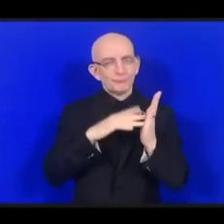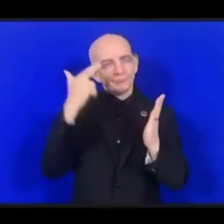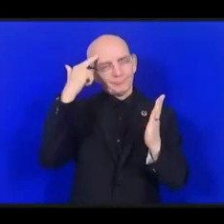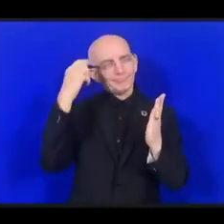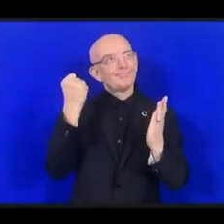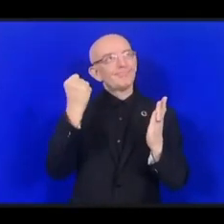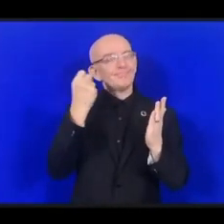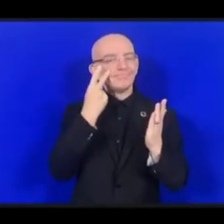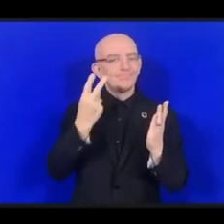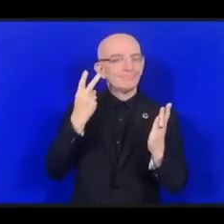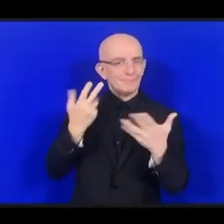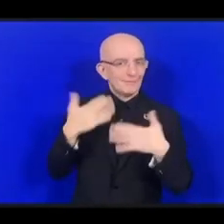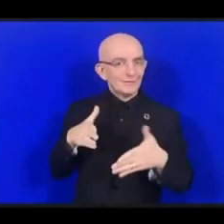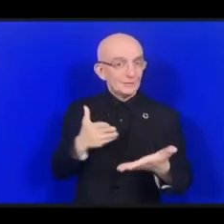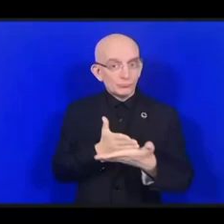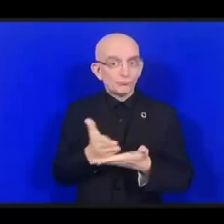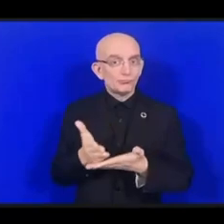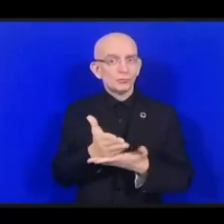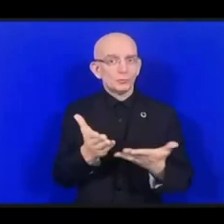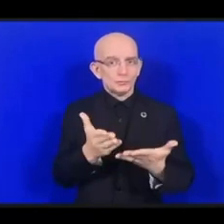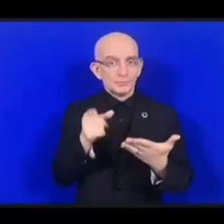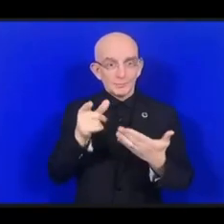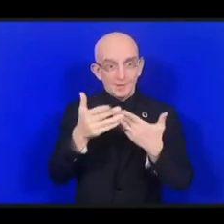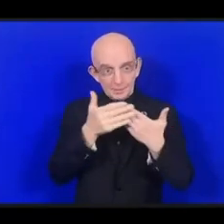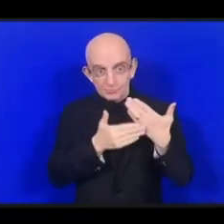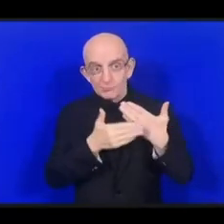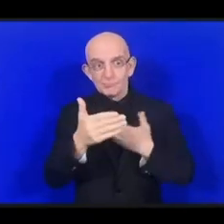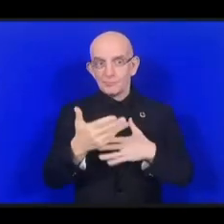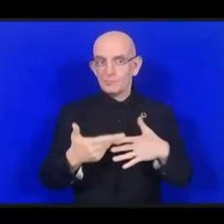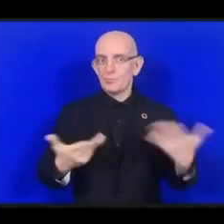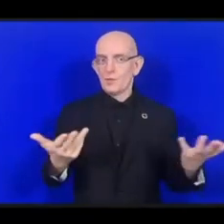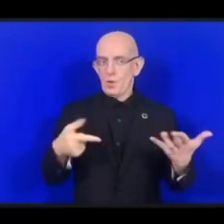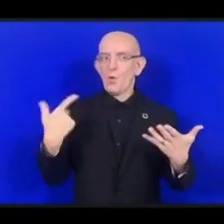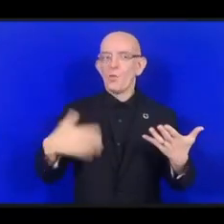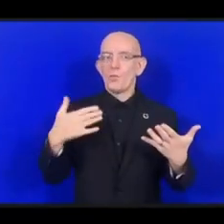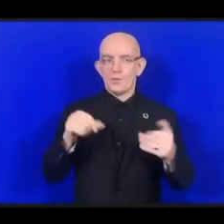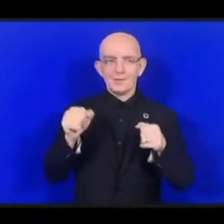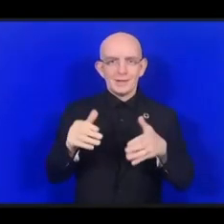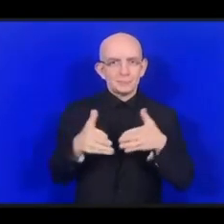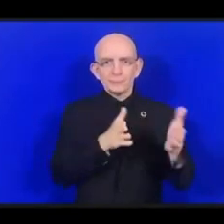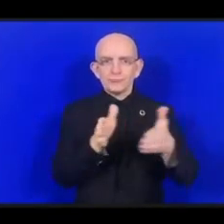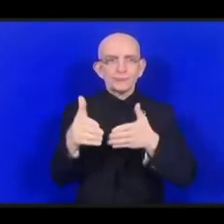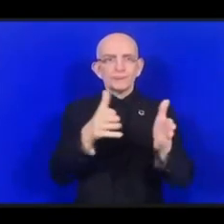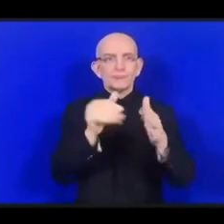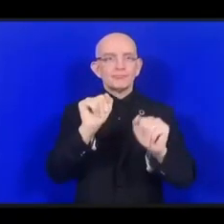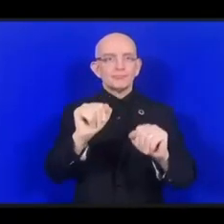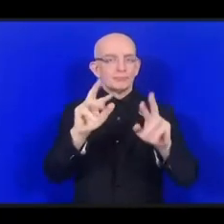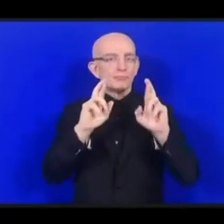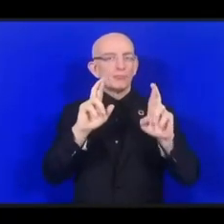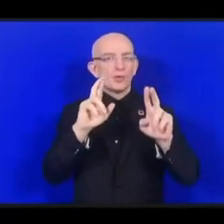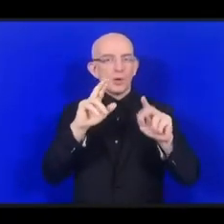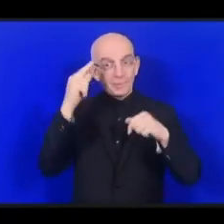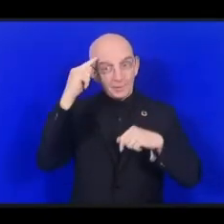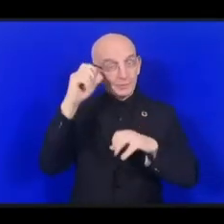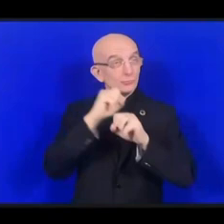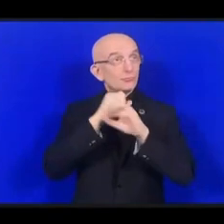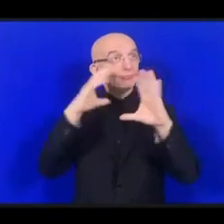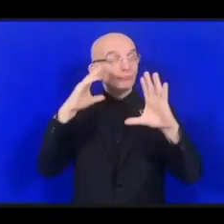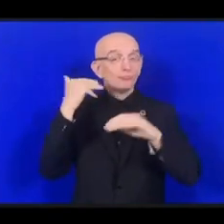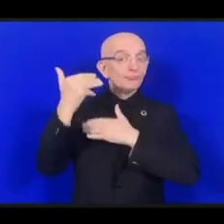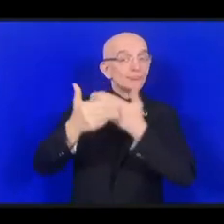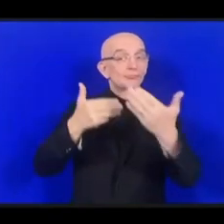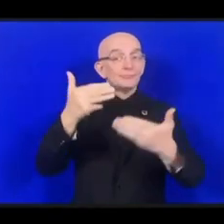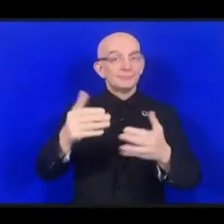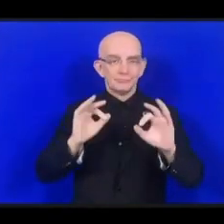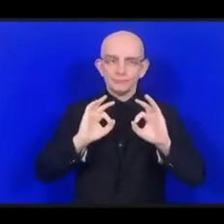فسحه امل وان تلهم احلام غد واعد يطلق فيه الانس انسان العنان لخياله